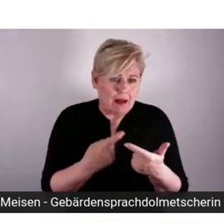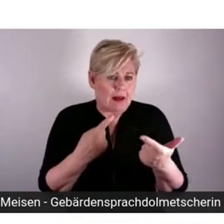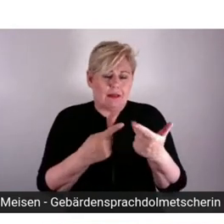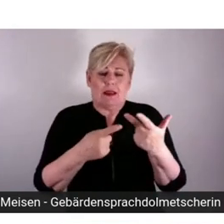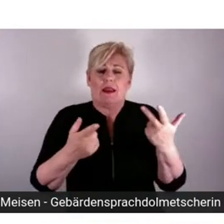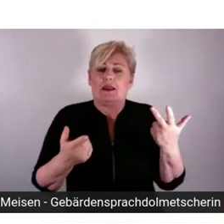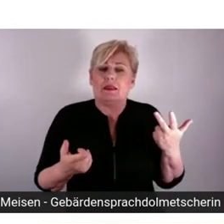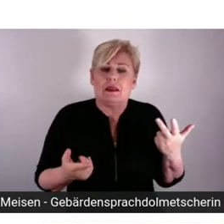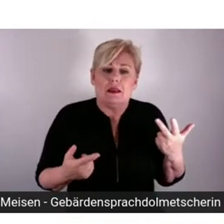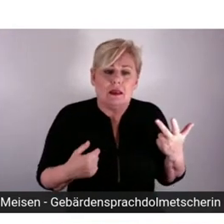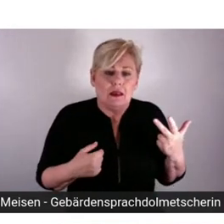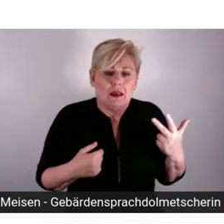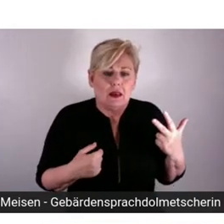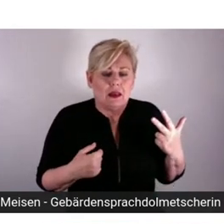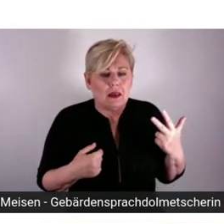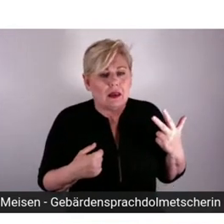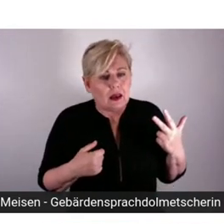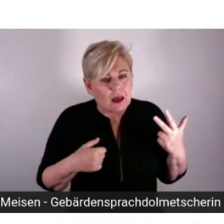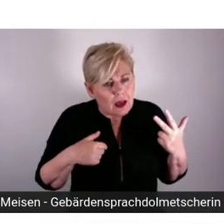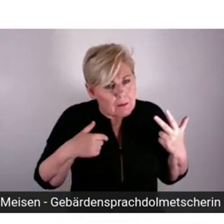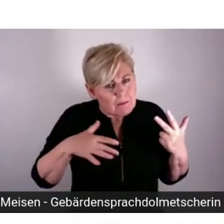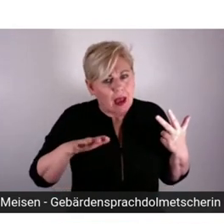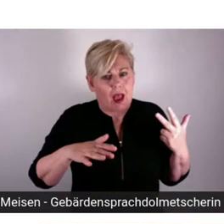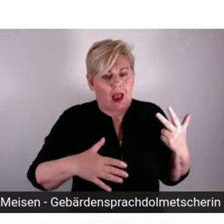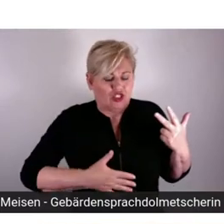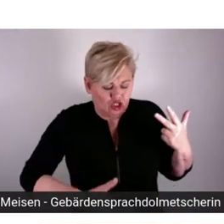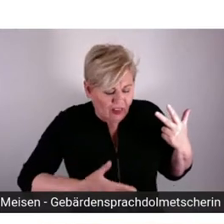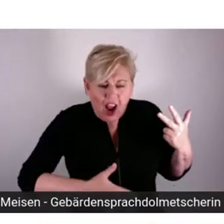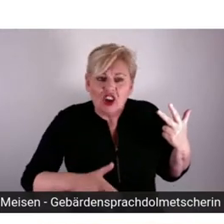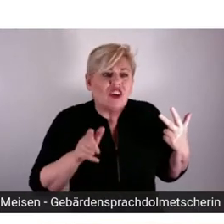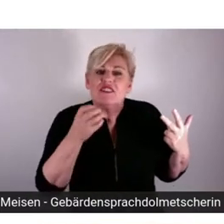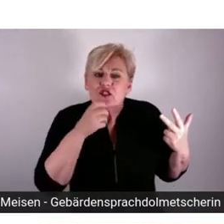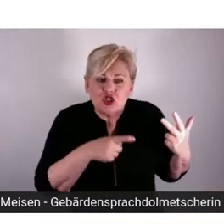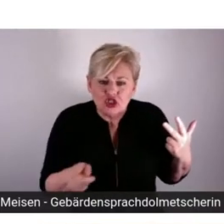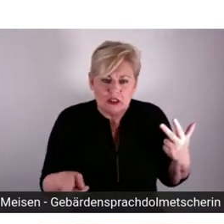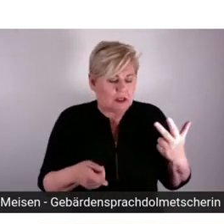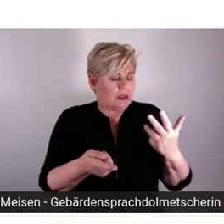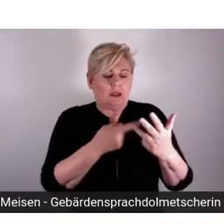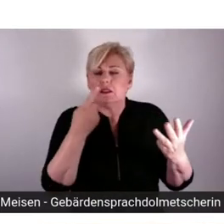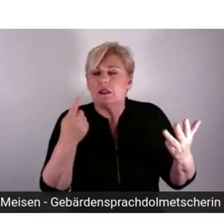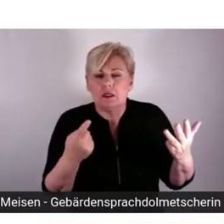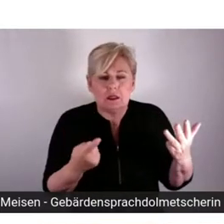desto mehr ungewollte Schwangerschaften haben wir, desto mehr